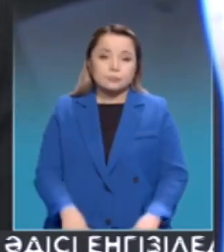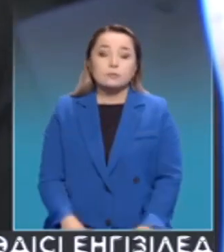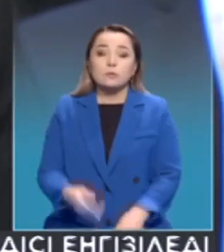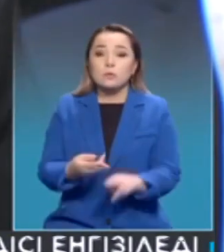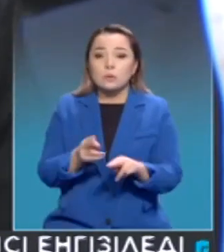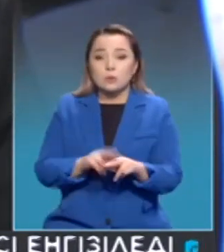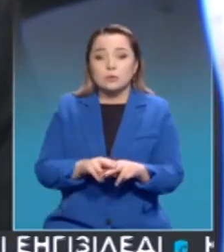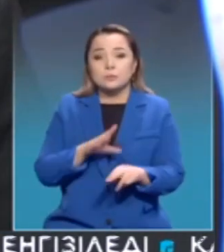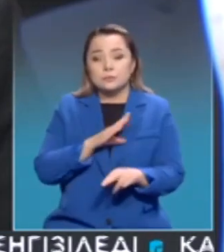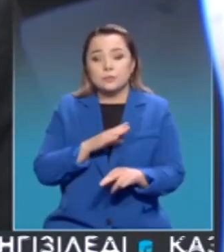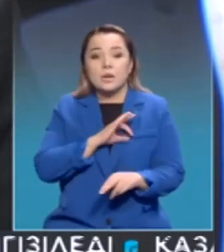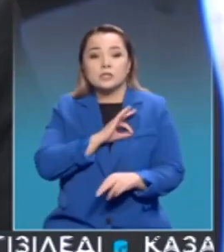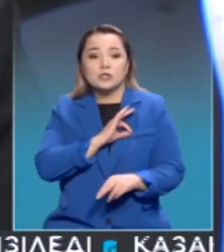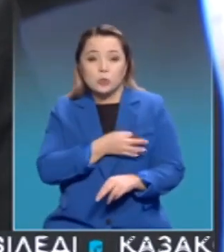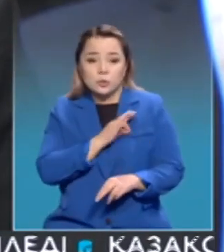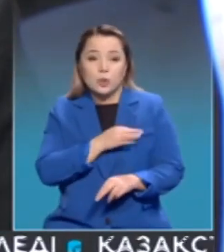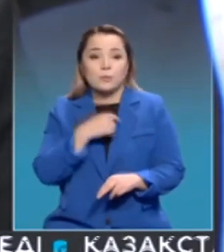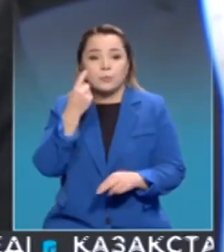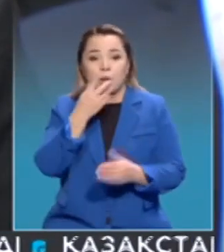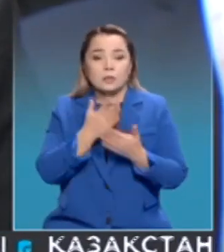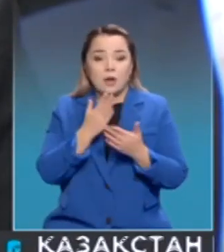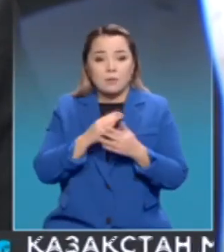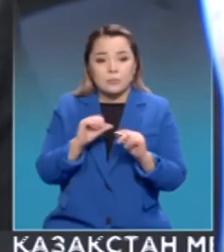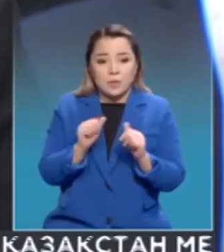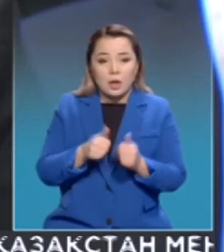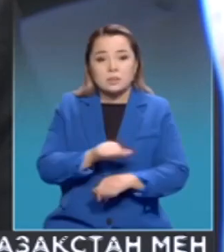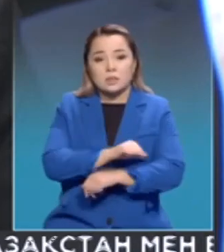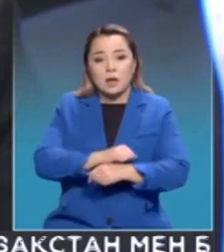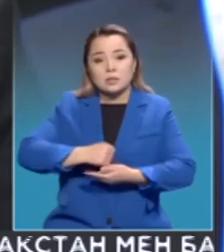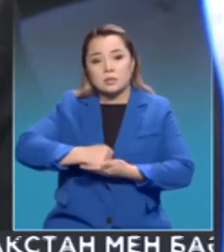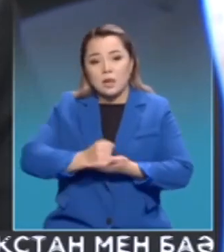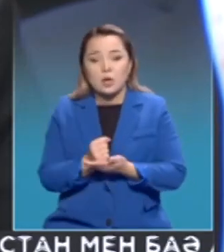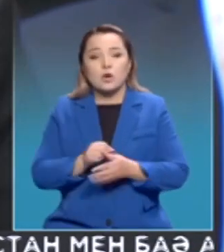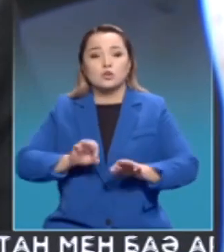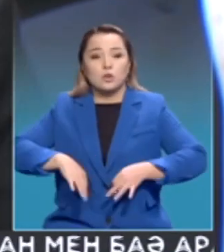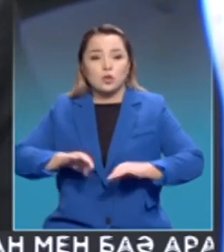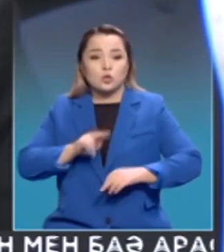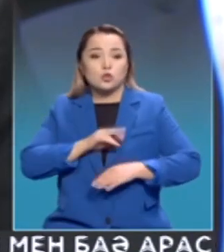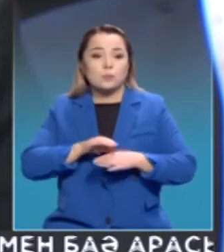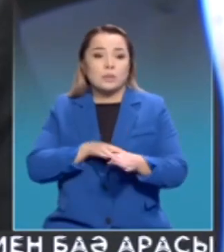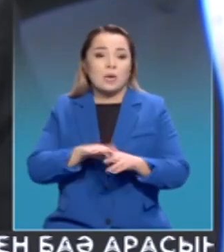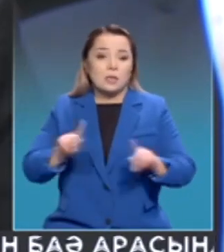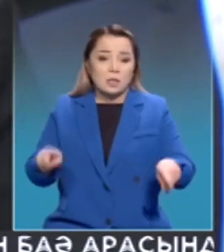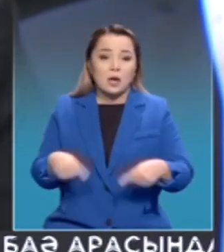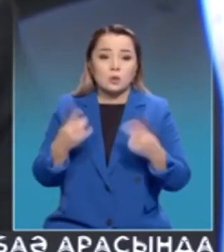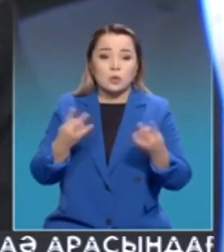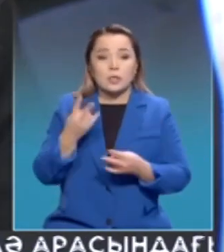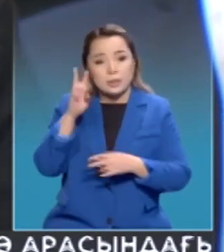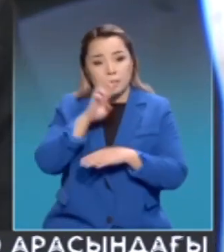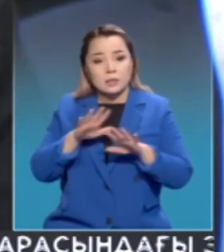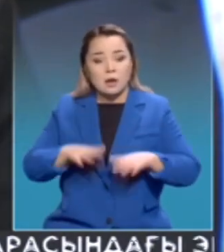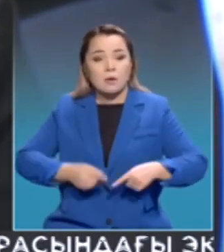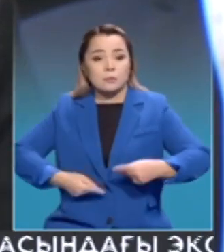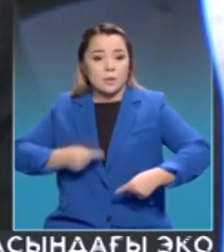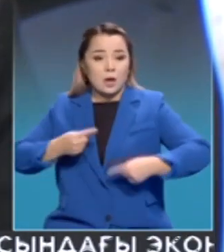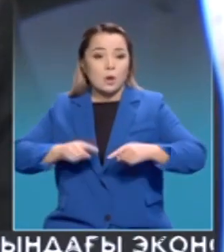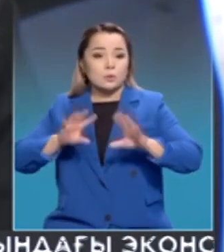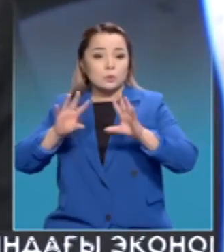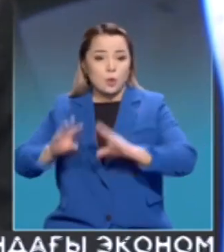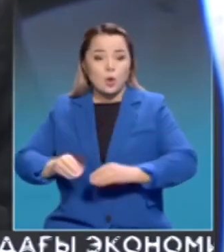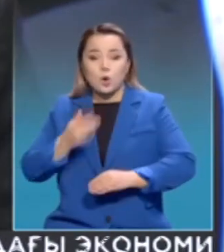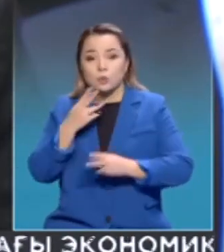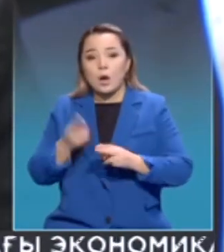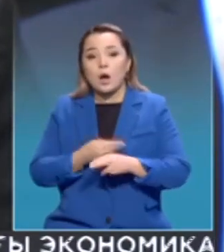Сондықтан шекараны заңды түрде белгілеу, көлік жүйесін қалпына келтіру секілді жұмыстарды іске асыру керек. Екі ел арасындағы кикілжіңді басу үшін